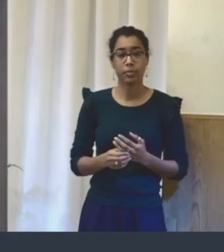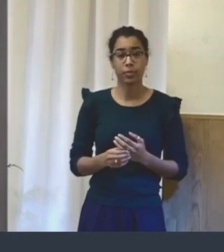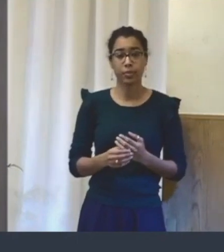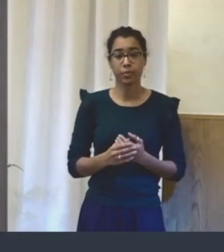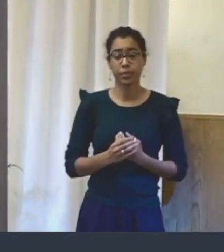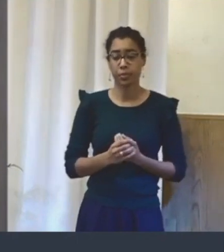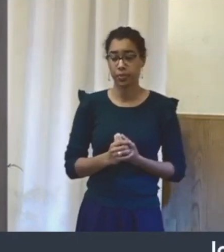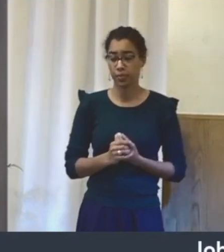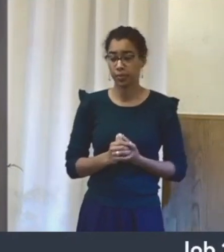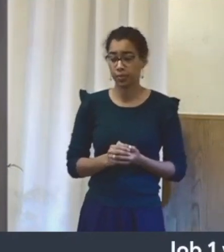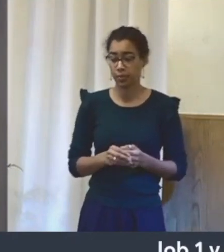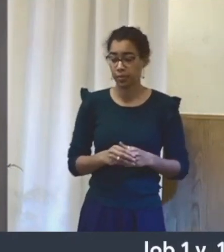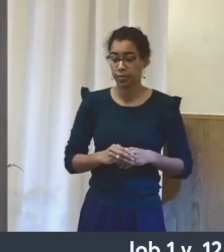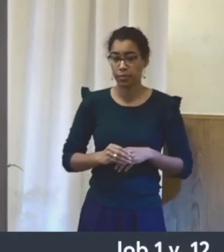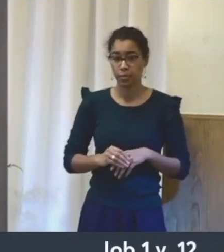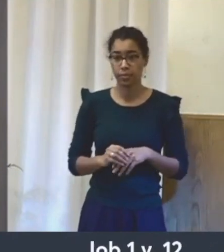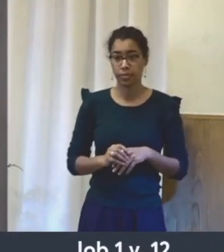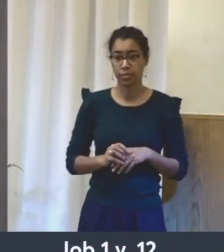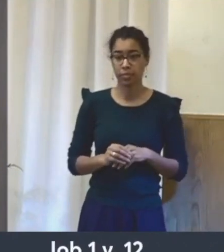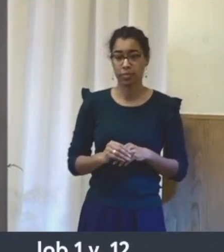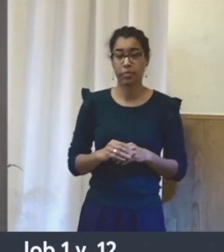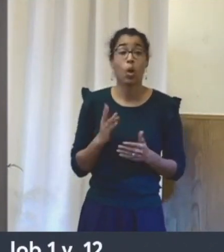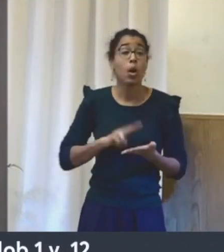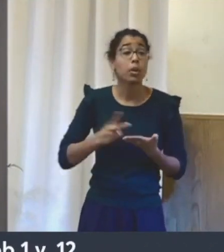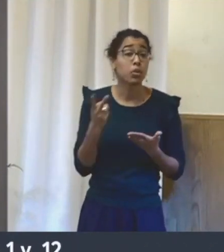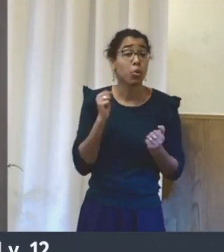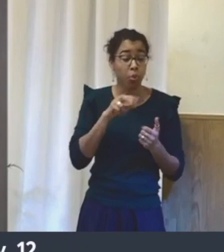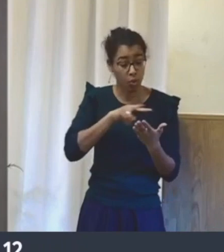Ceux qui ont la version Semeur, bon, pour les autres, vous verrez.